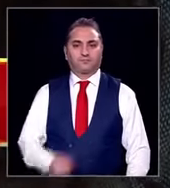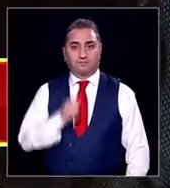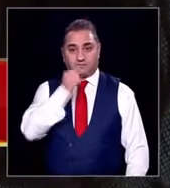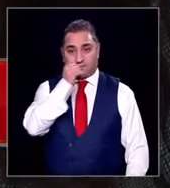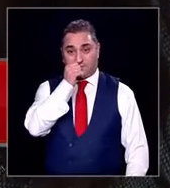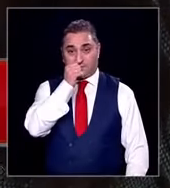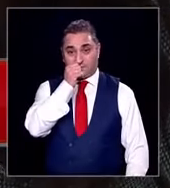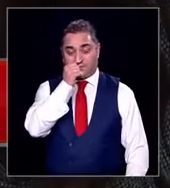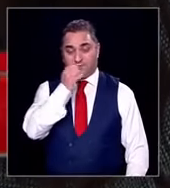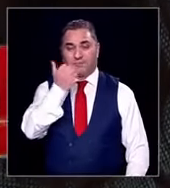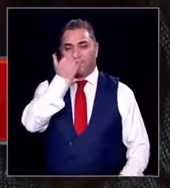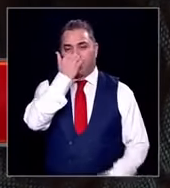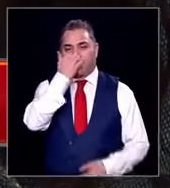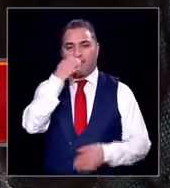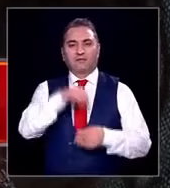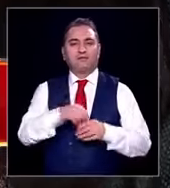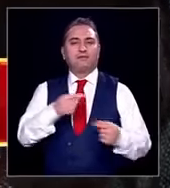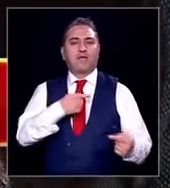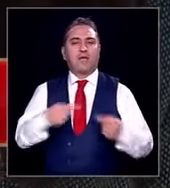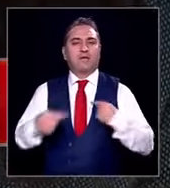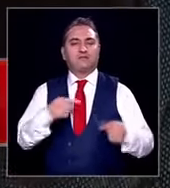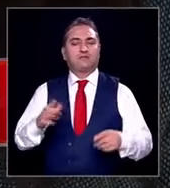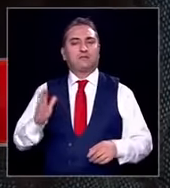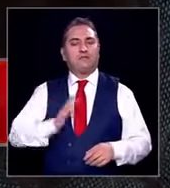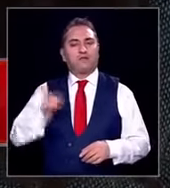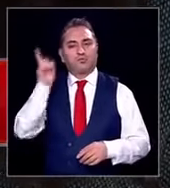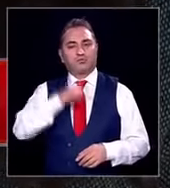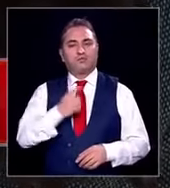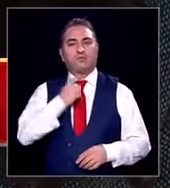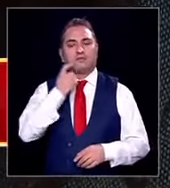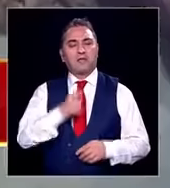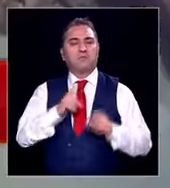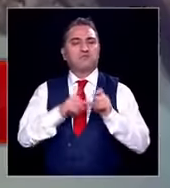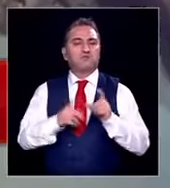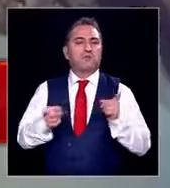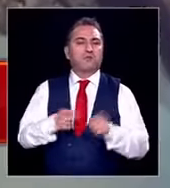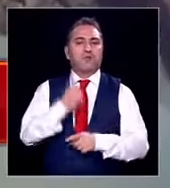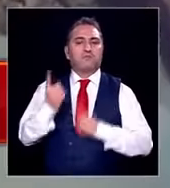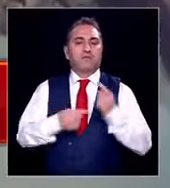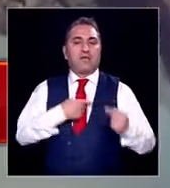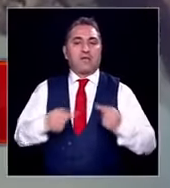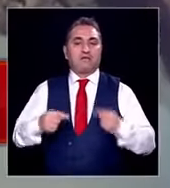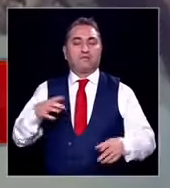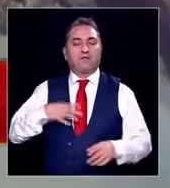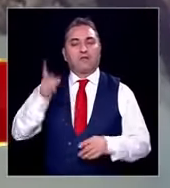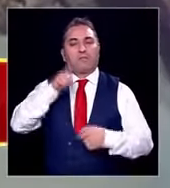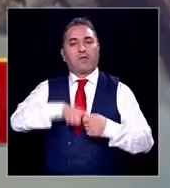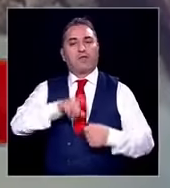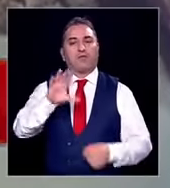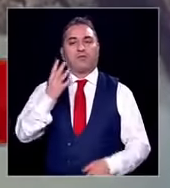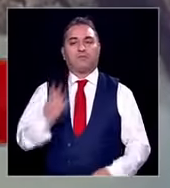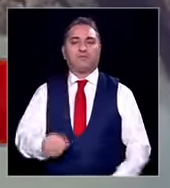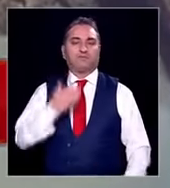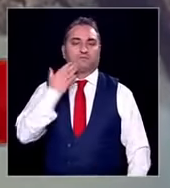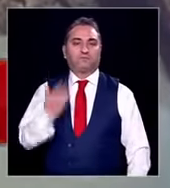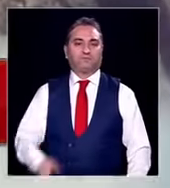bazı elementlerin eksikliğinden kaynaklanabiliyor. Bu demir eksikliği olabilir, çinko eksikliği olabilir. İlk başta çok kafama takıyordum ama sonradan kafama